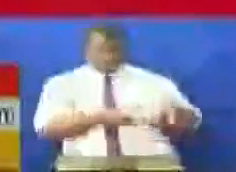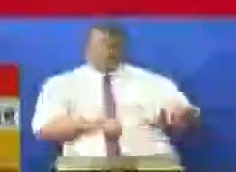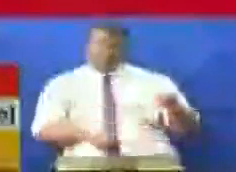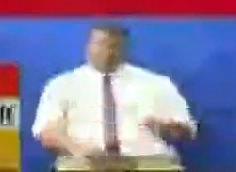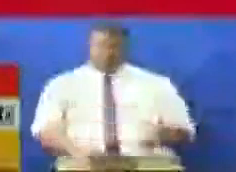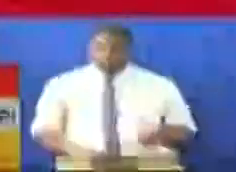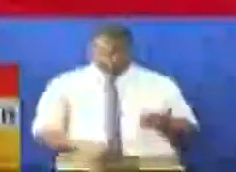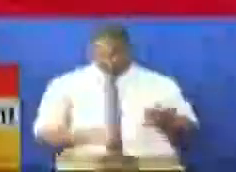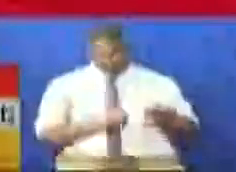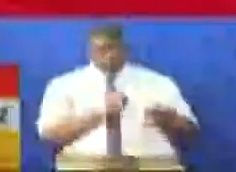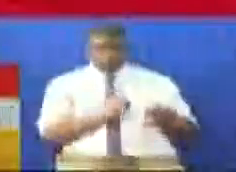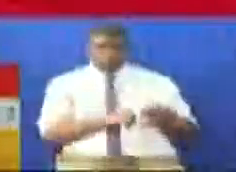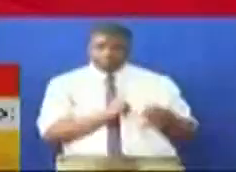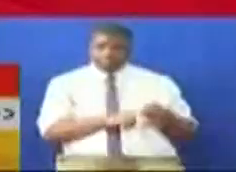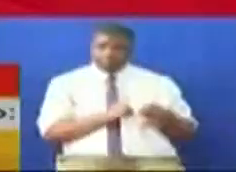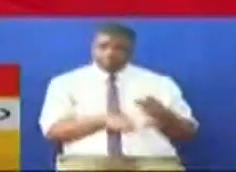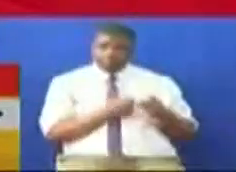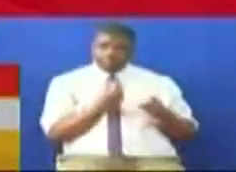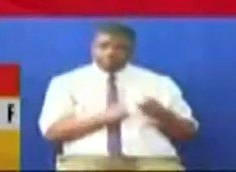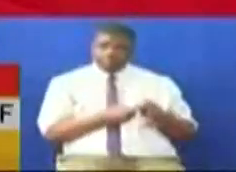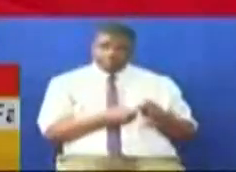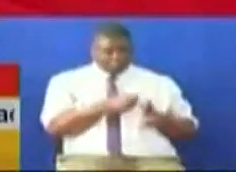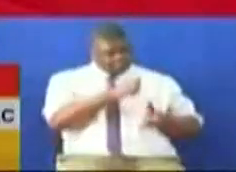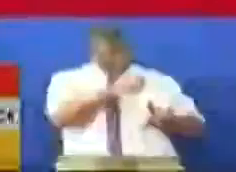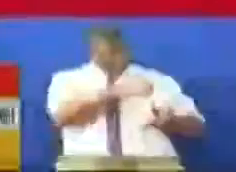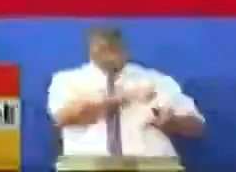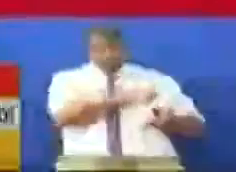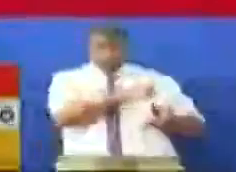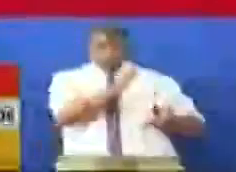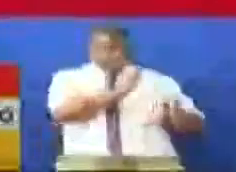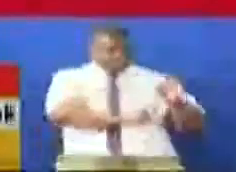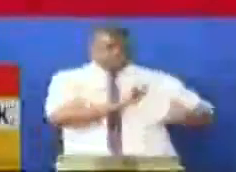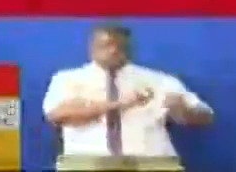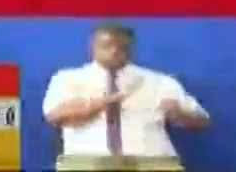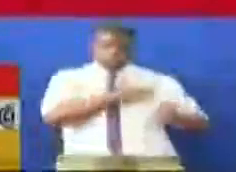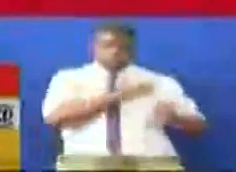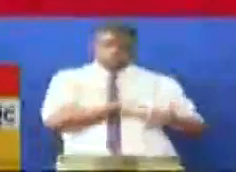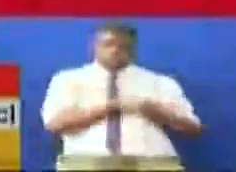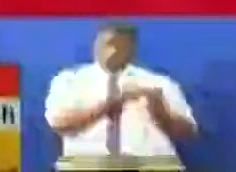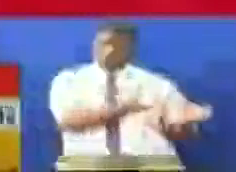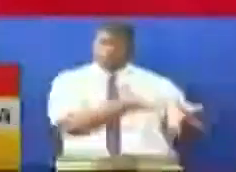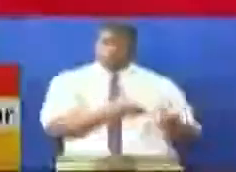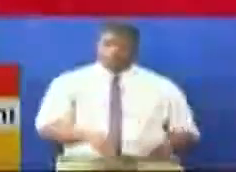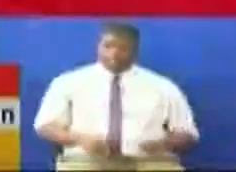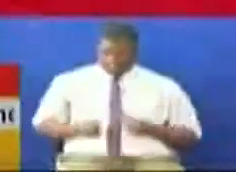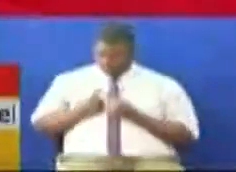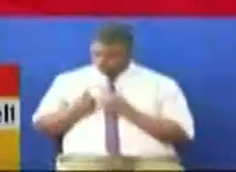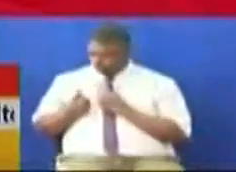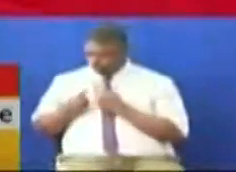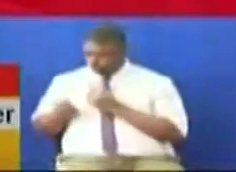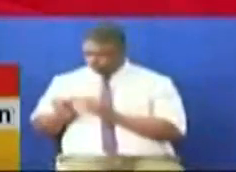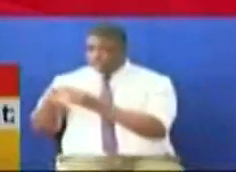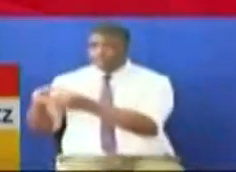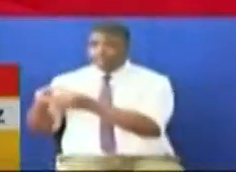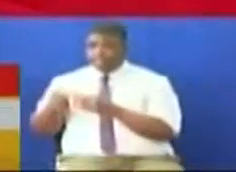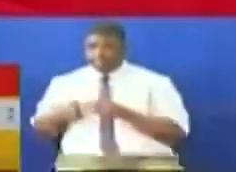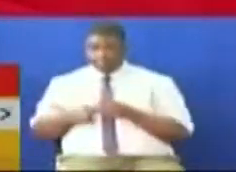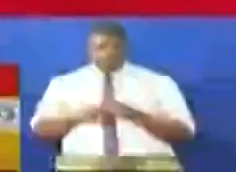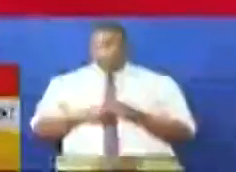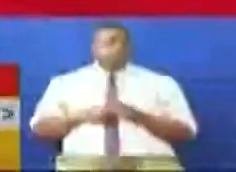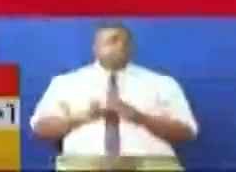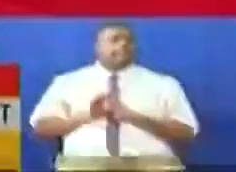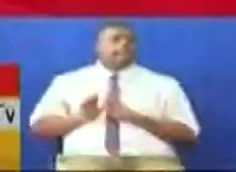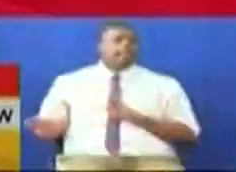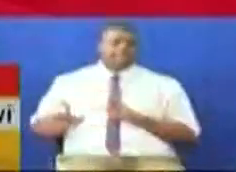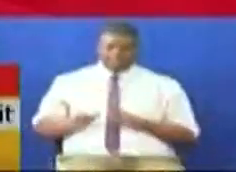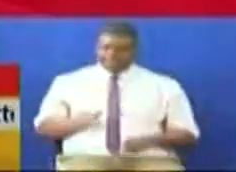eneo la pili ambalo niliona pia nitoe mchango wangu pamoja na kwamba tumeshazungumza kwenye kamati ni kwenye eneo la